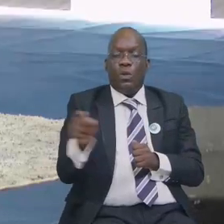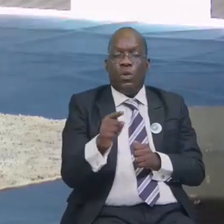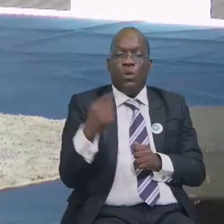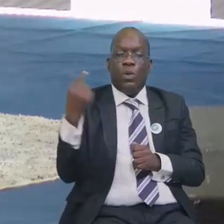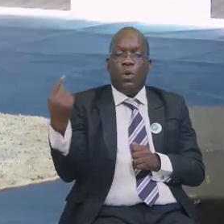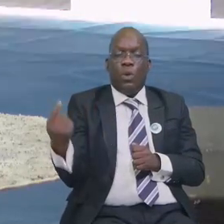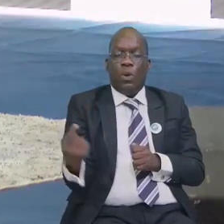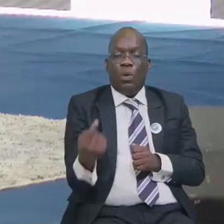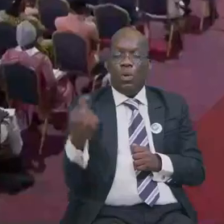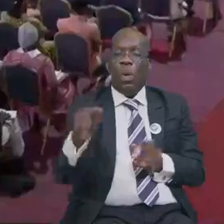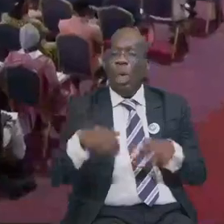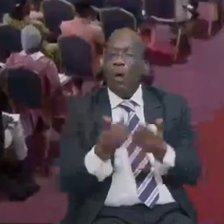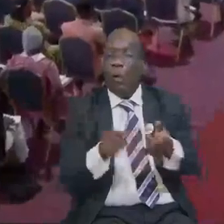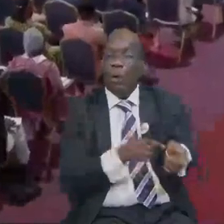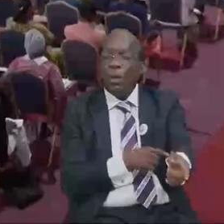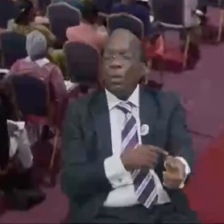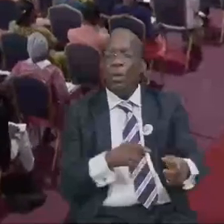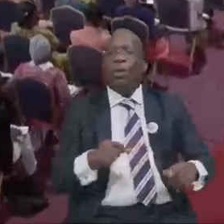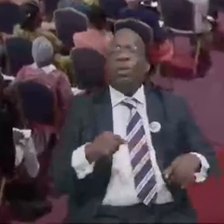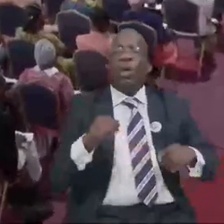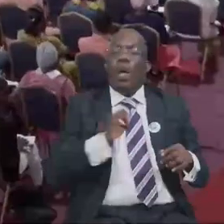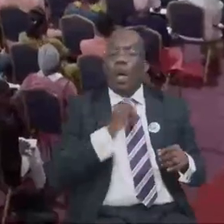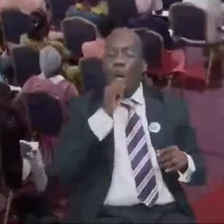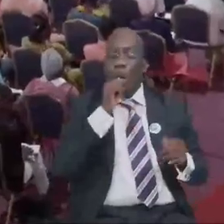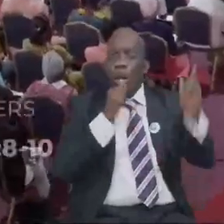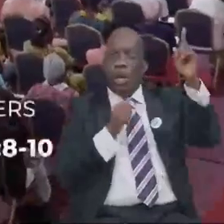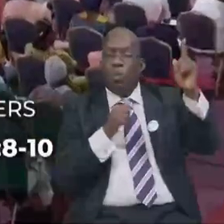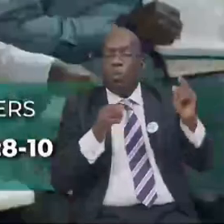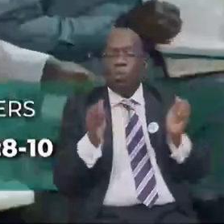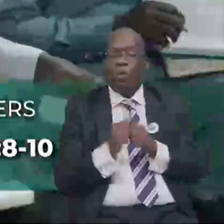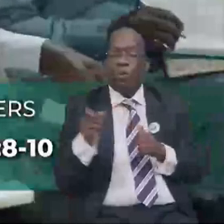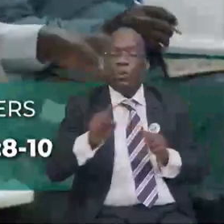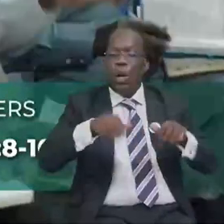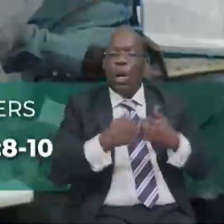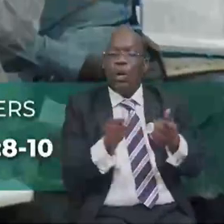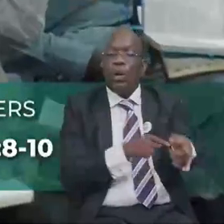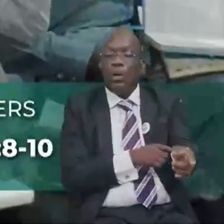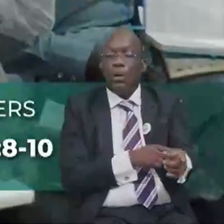Combien de fois? Je suis avec vous. Pendant combien de fois?